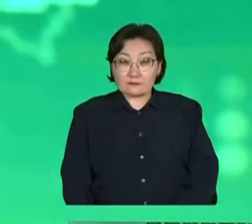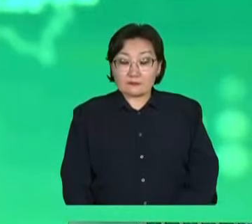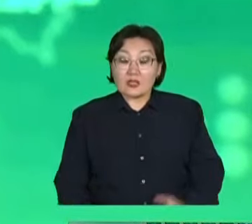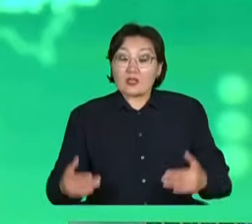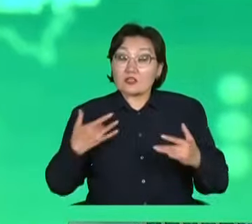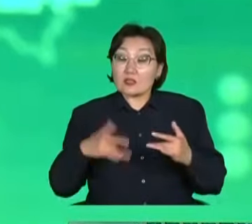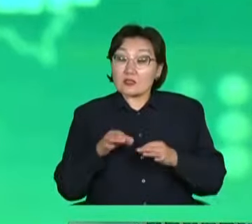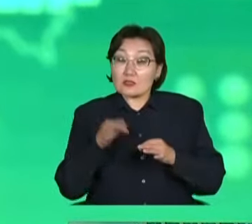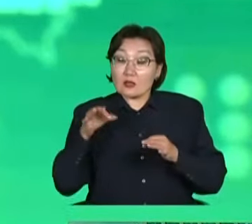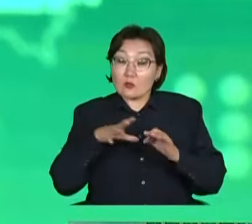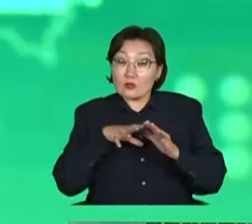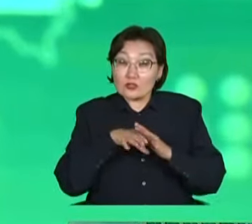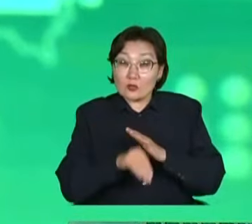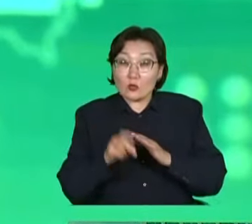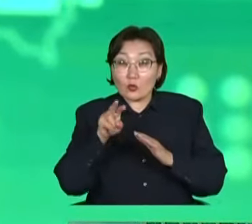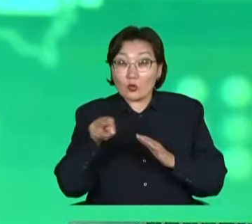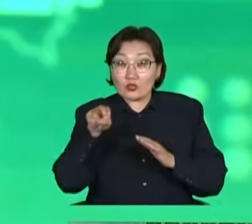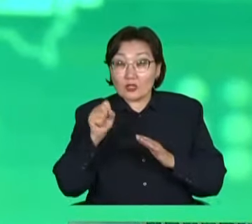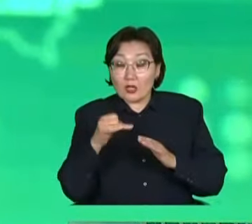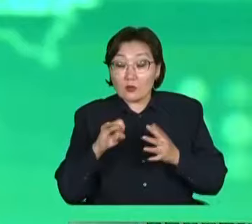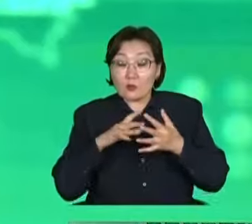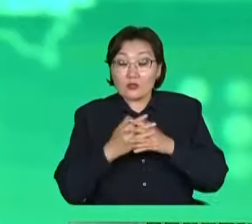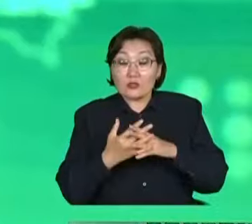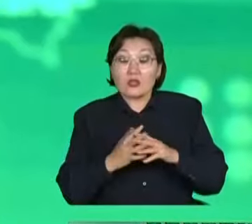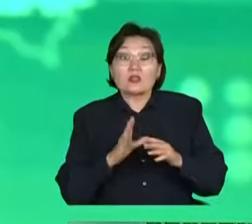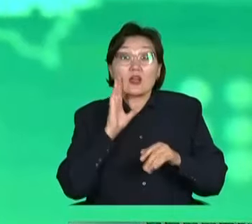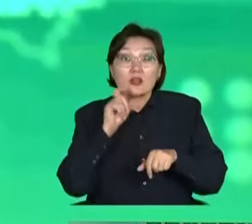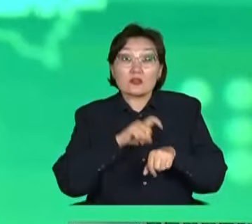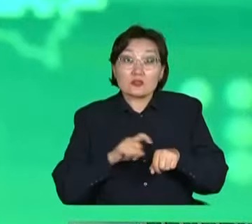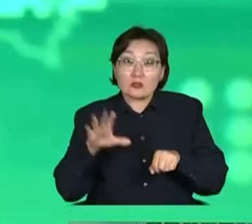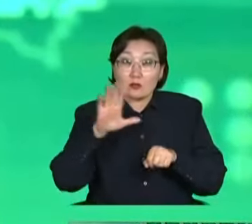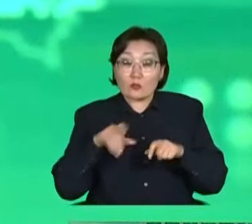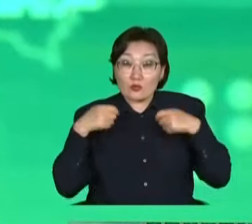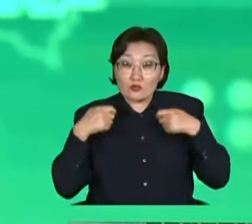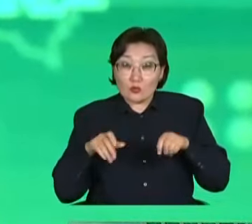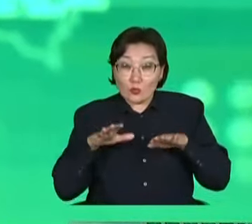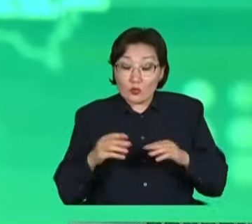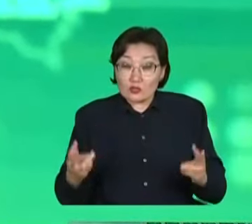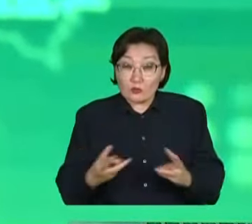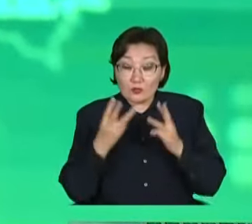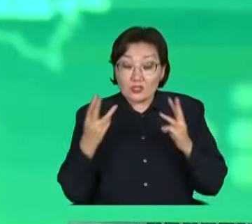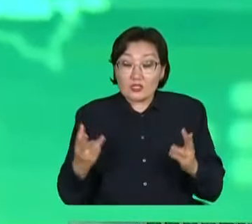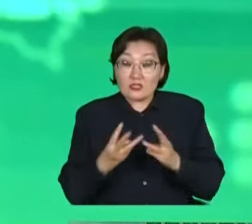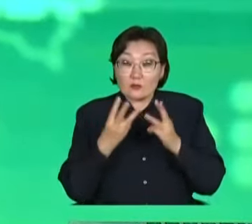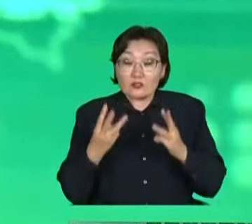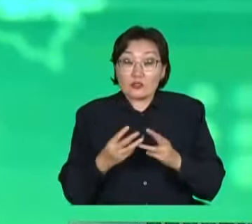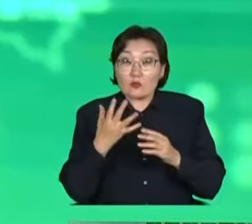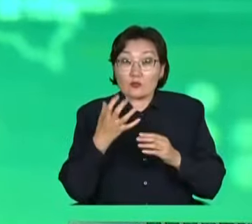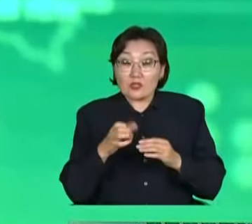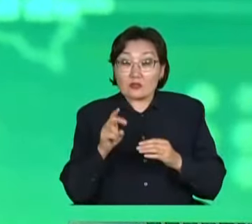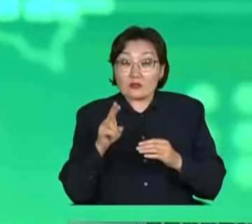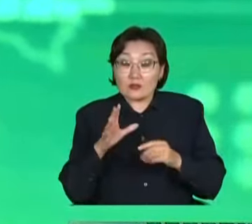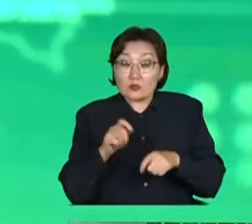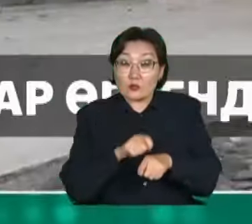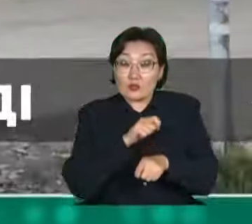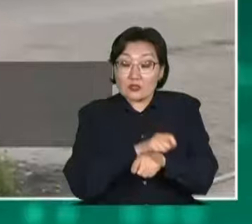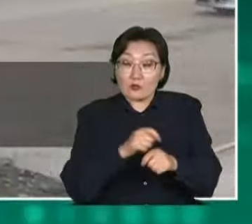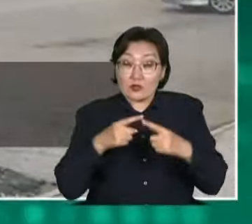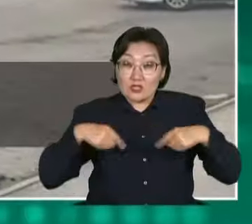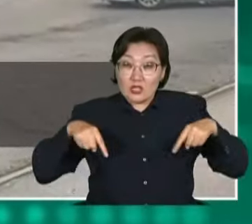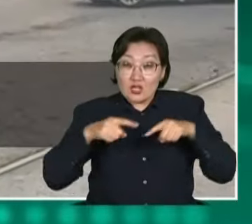Жамбыл облысына қарасты Қордай ауылында таңғы сағат 5-те сауда орны өртке оранды. Қызыл жалыннан 500 шаршы метрлік